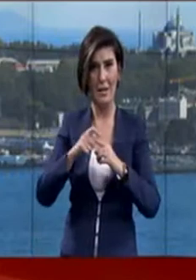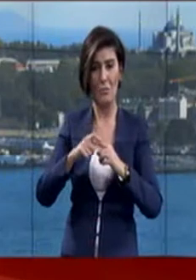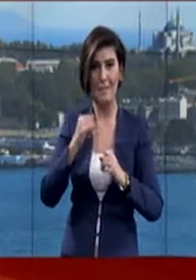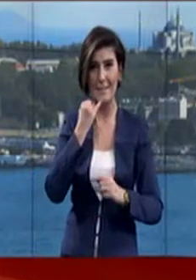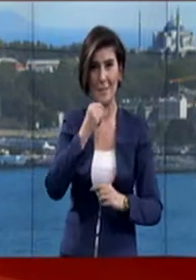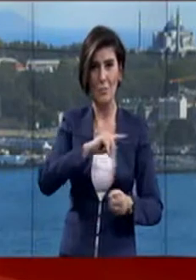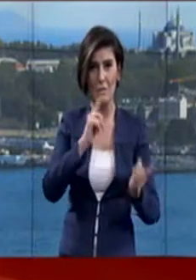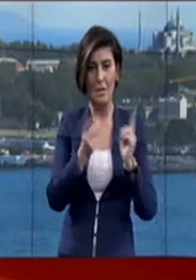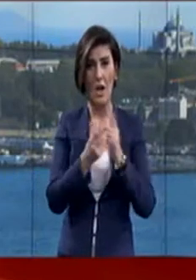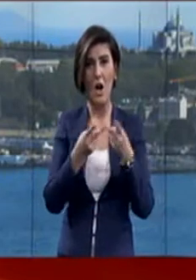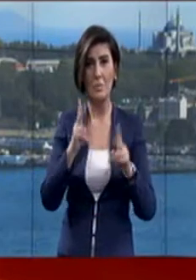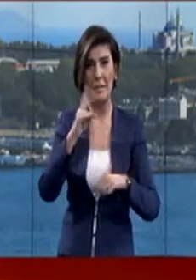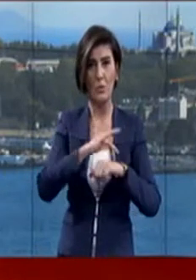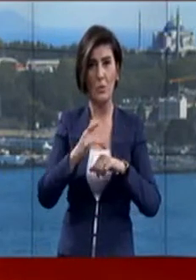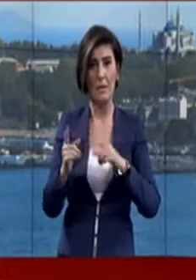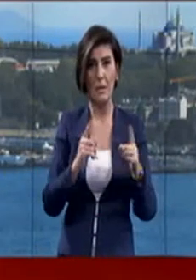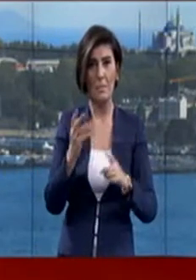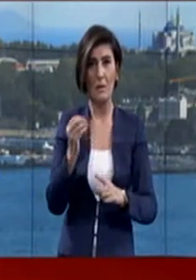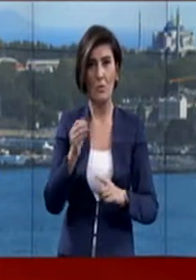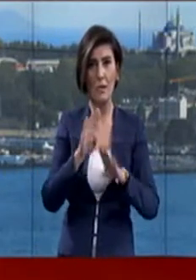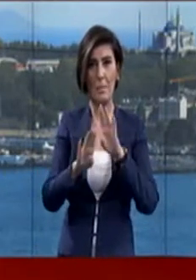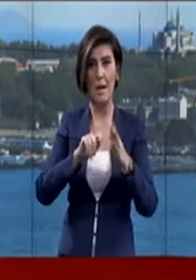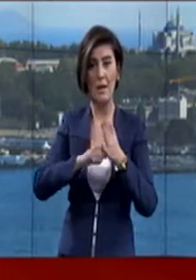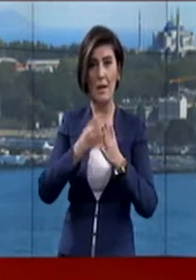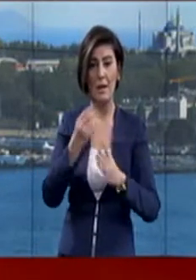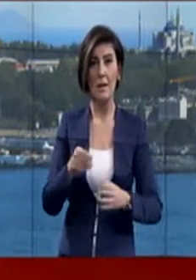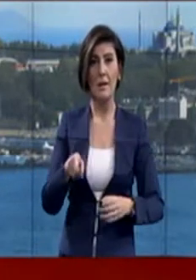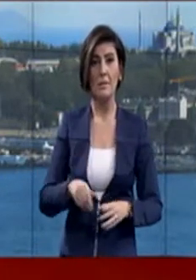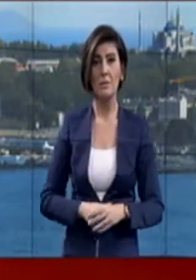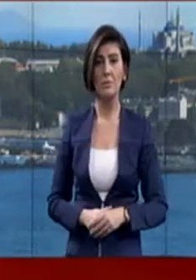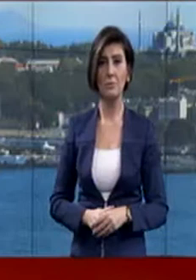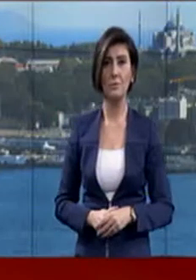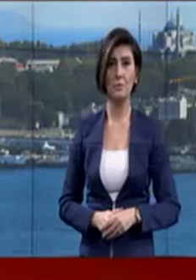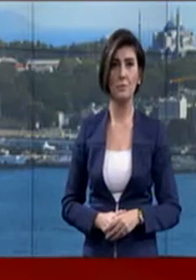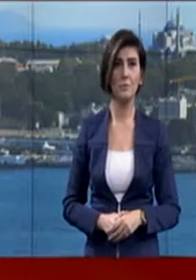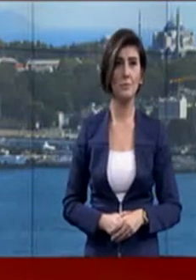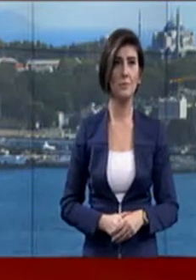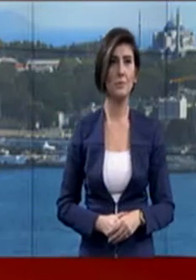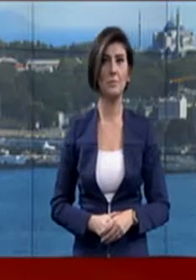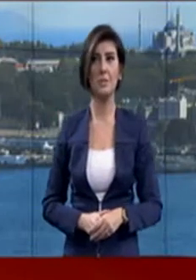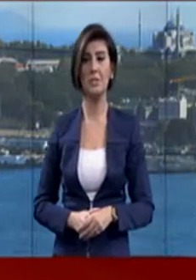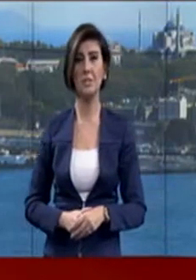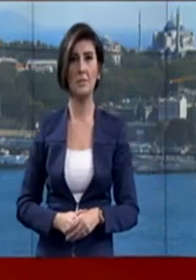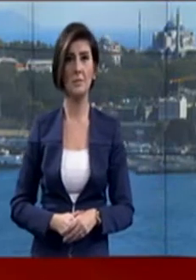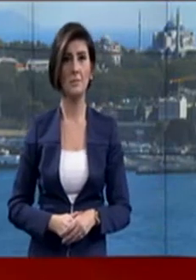bugüne kadar açılmayan iki ülke arasındaki pek çok kapının da anahtarı olacak nitelikte.